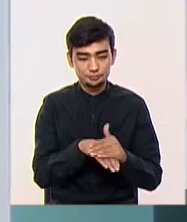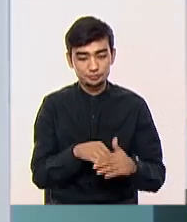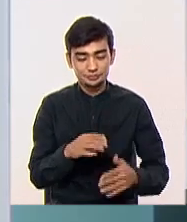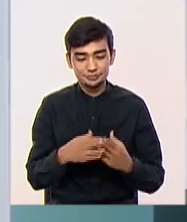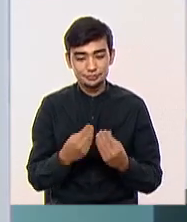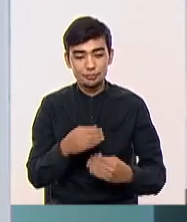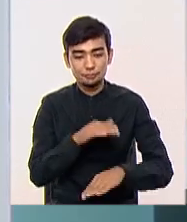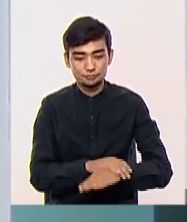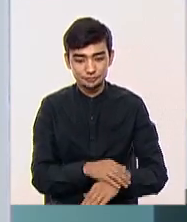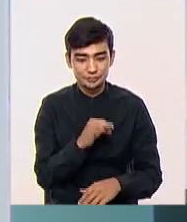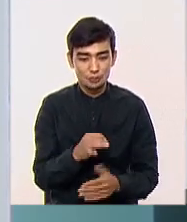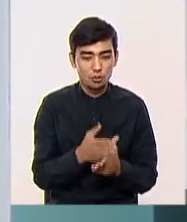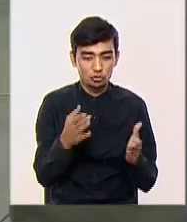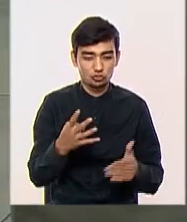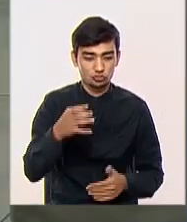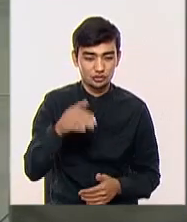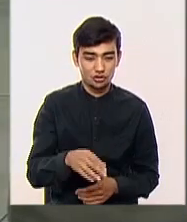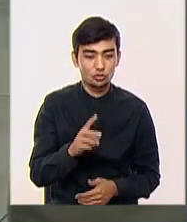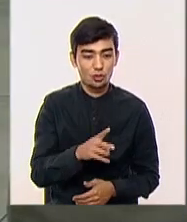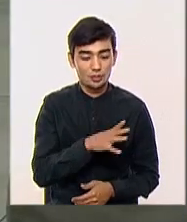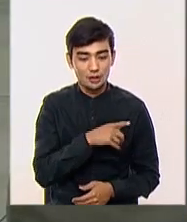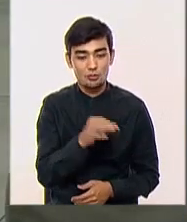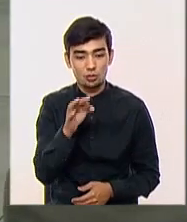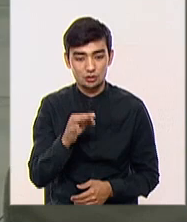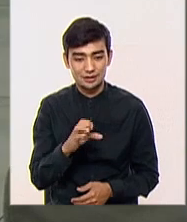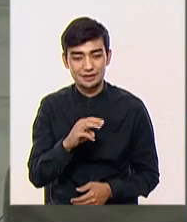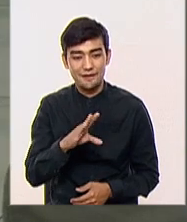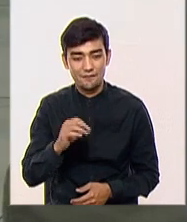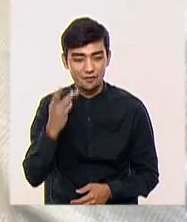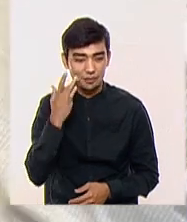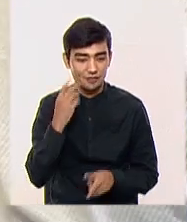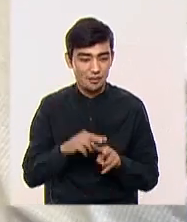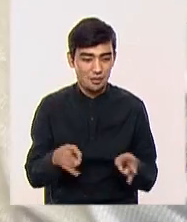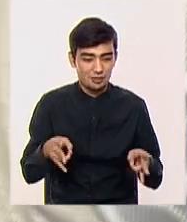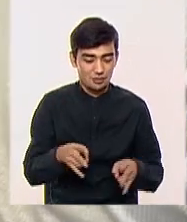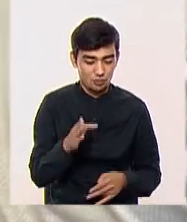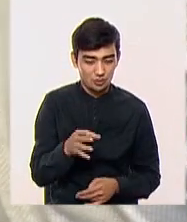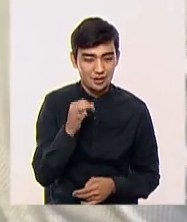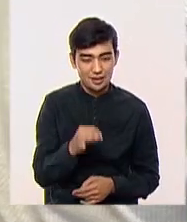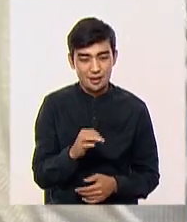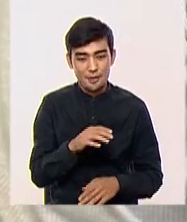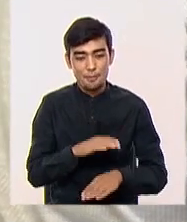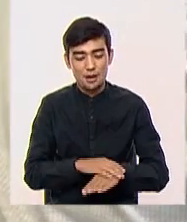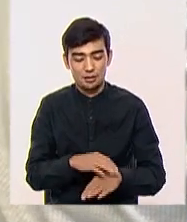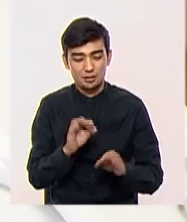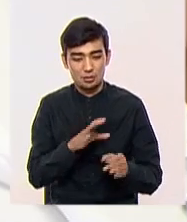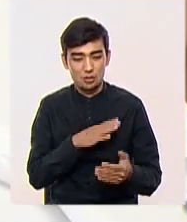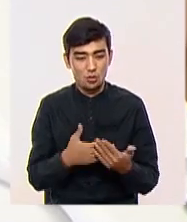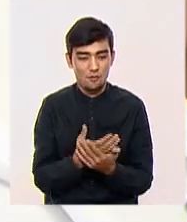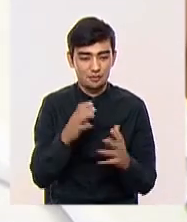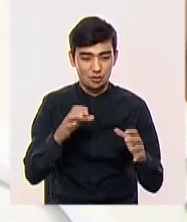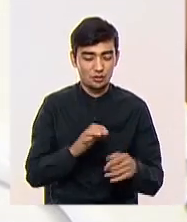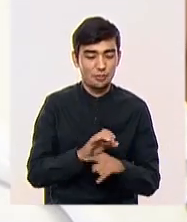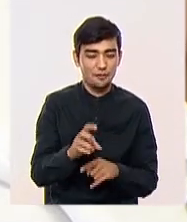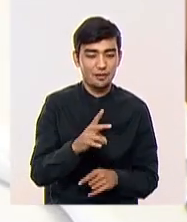а таковых сейчас больше 400 тысяч, процентные ставки останутся прежними. Как утверждают банкиры, нововведение направлено на